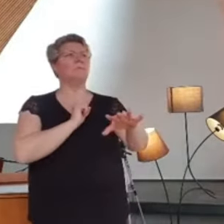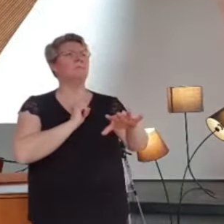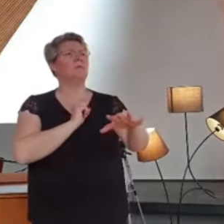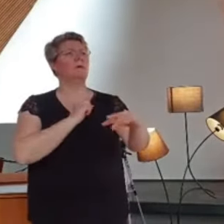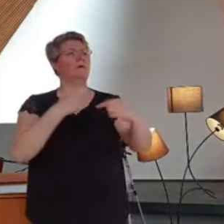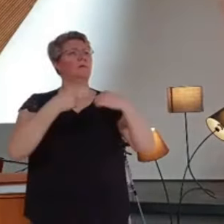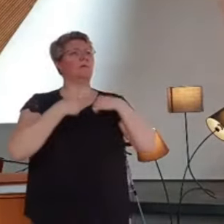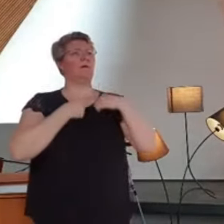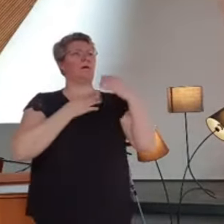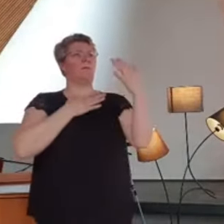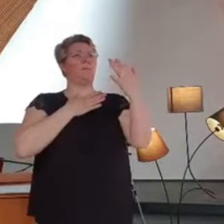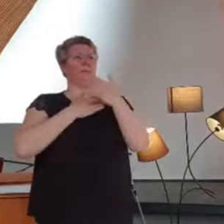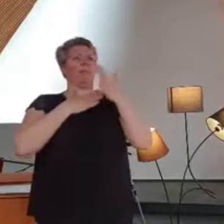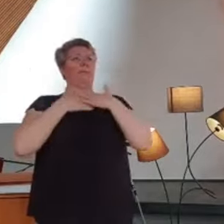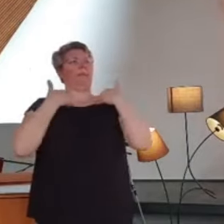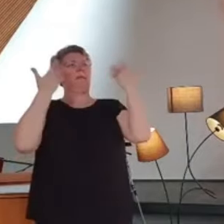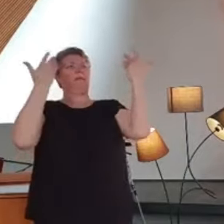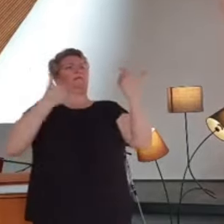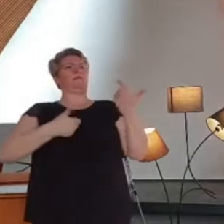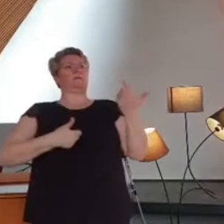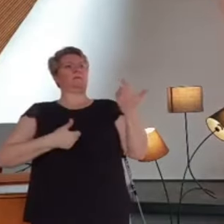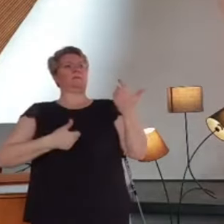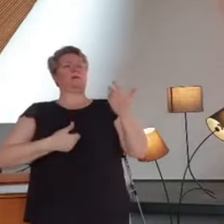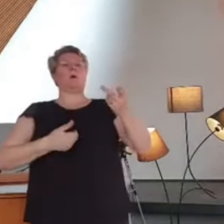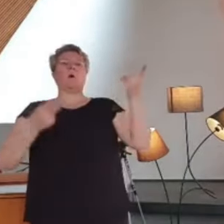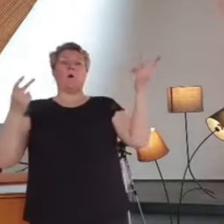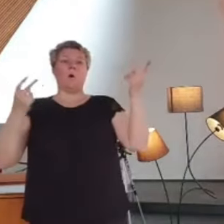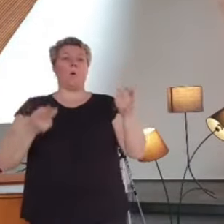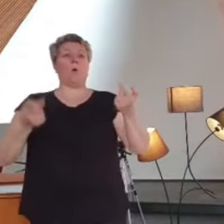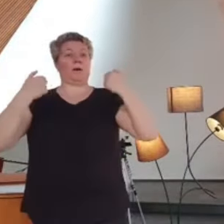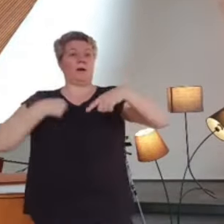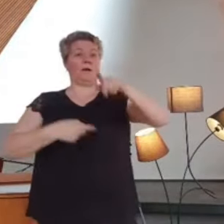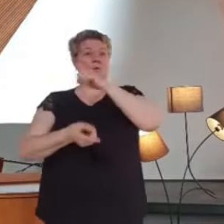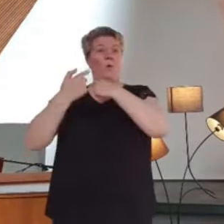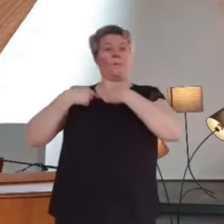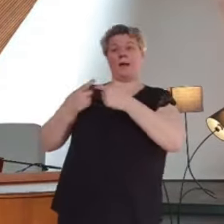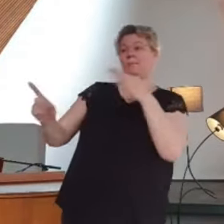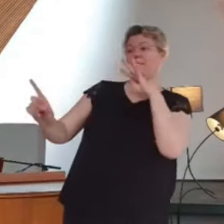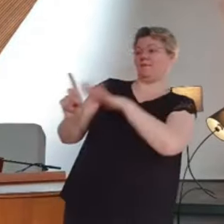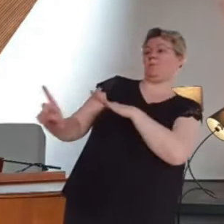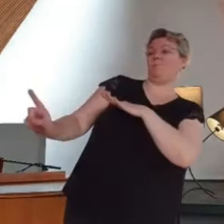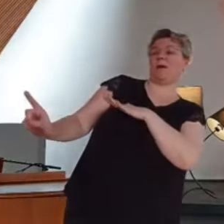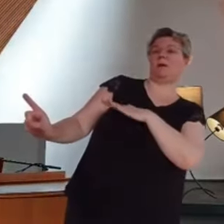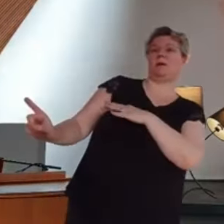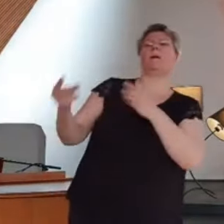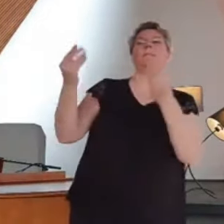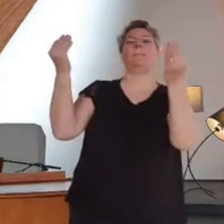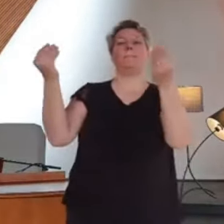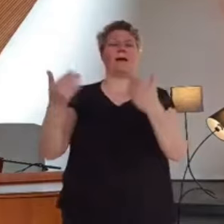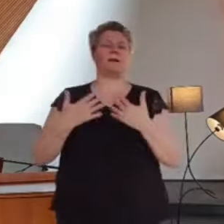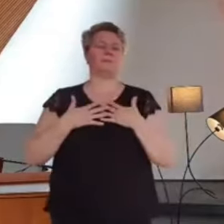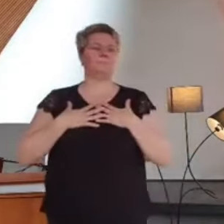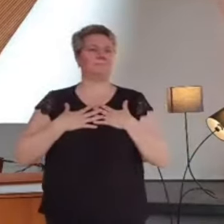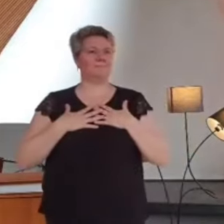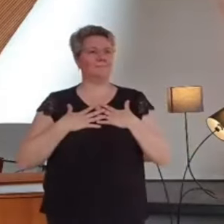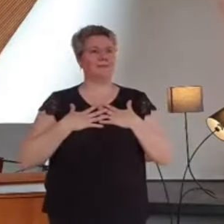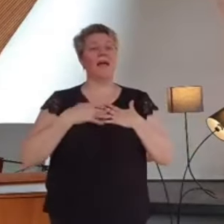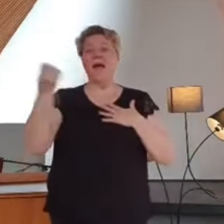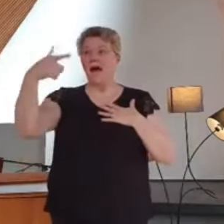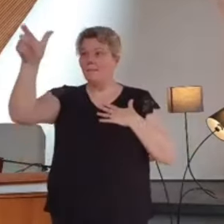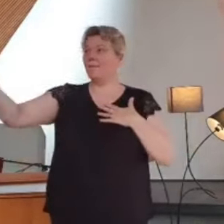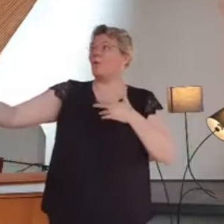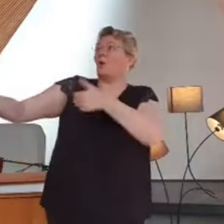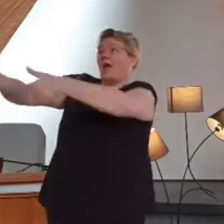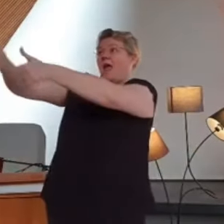ich behindert. Ich glaube, dass, wenn man dann erlebt, da reißt jemand für mich diese Barriere ein oder